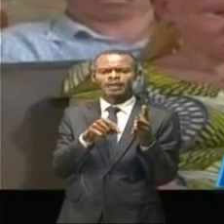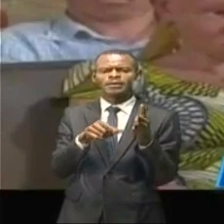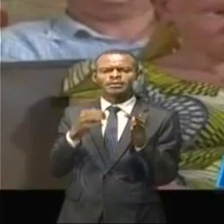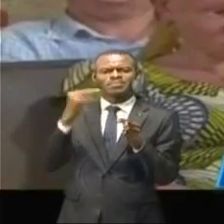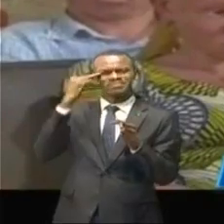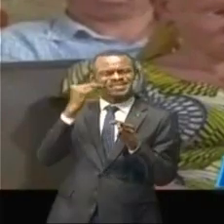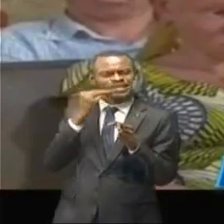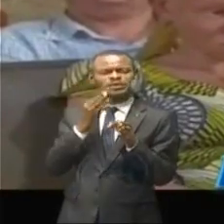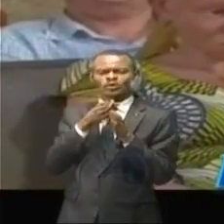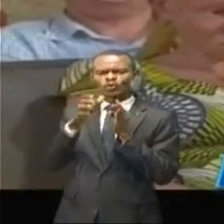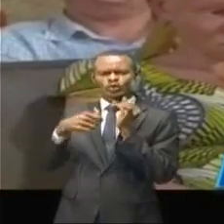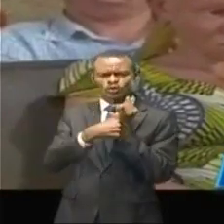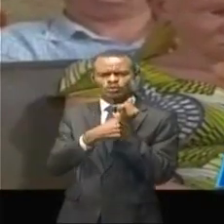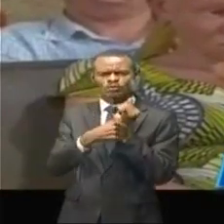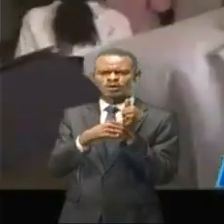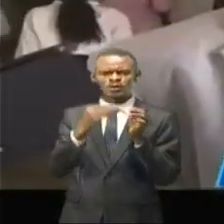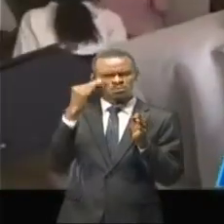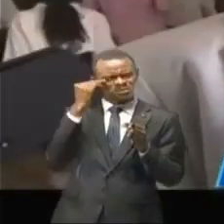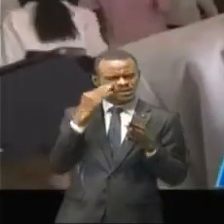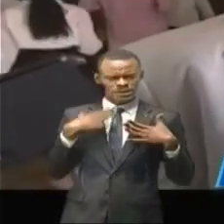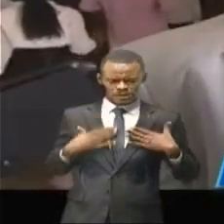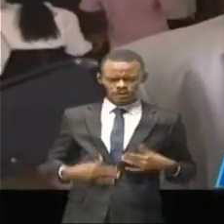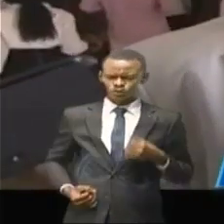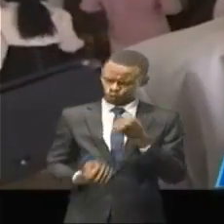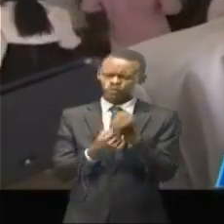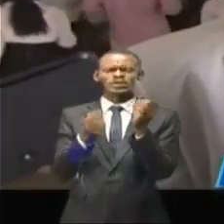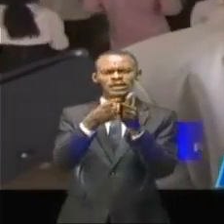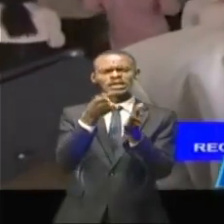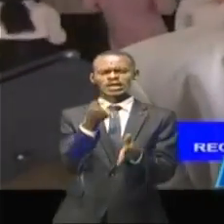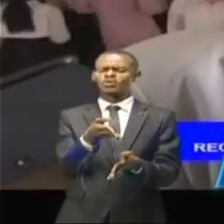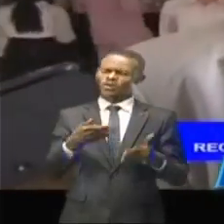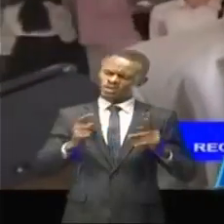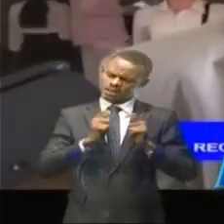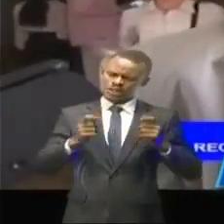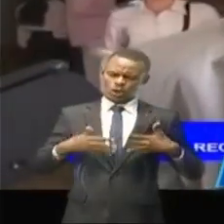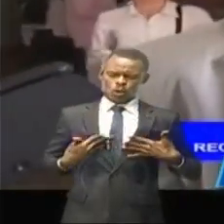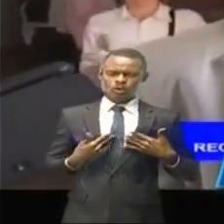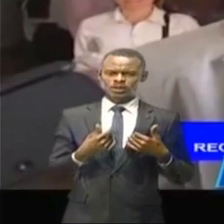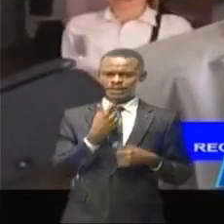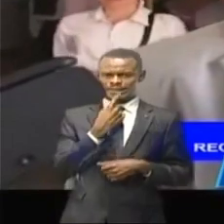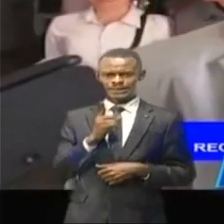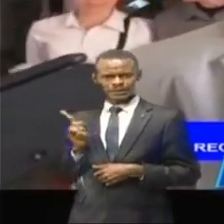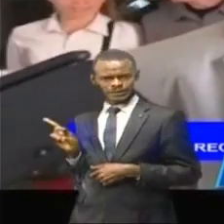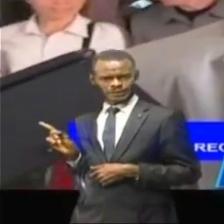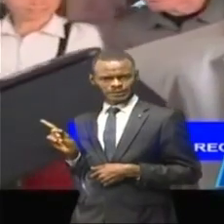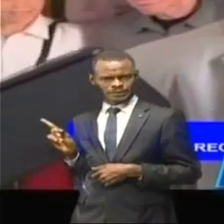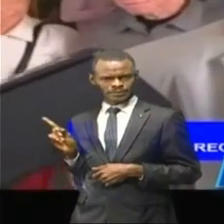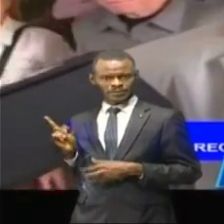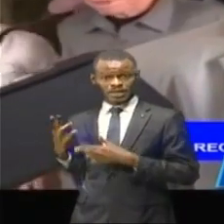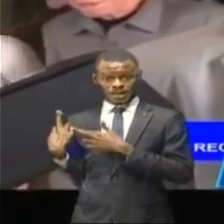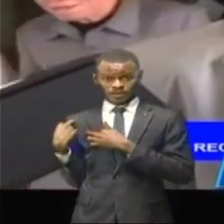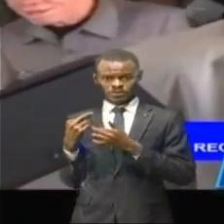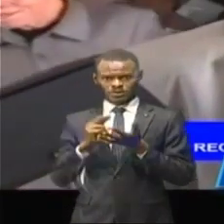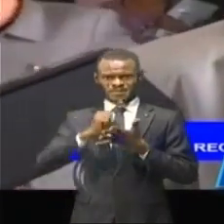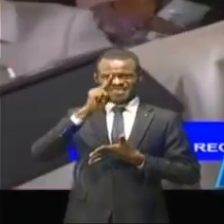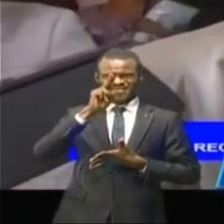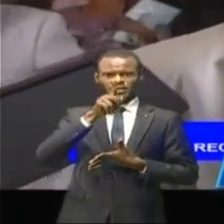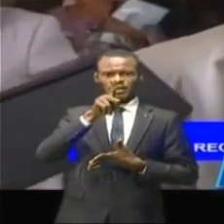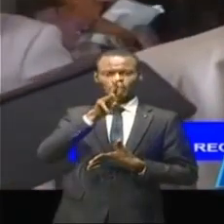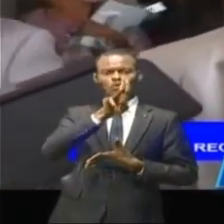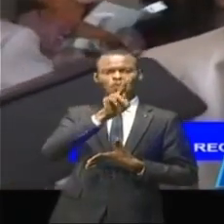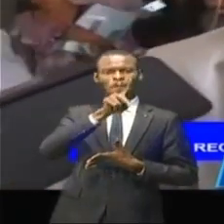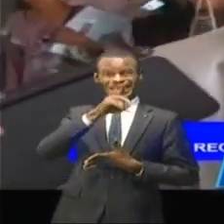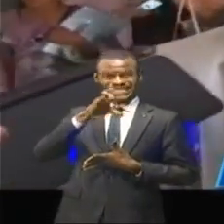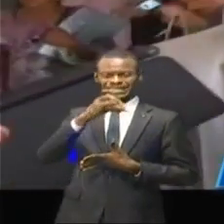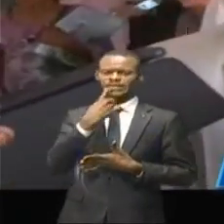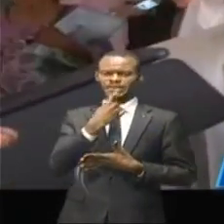les 4 objectifs de ces colloques. Le premier, c'est de pouvoir percer le mystère, comprendre à fond. Le deuxième, c'est